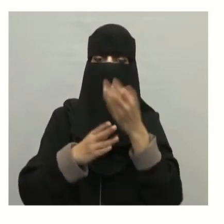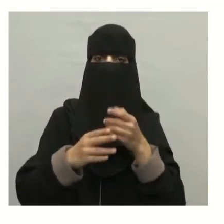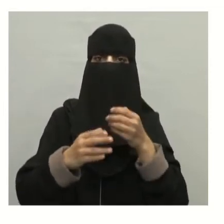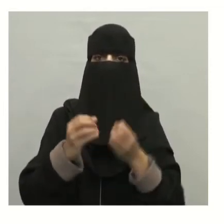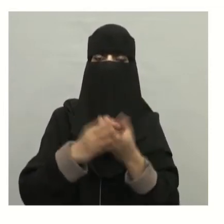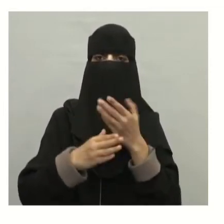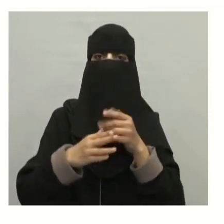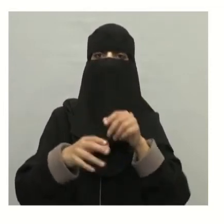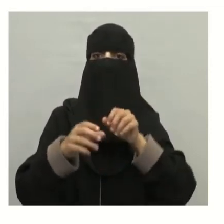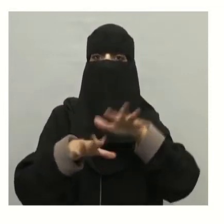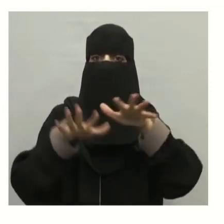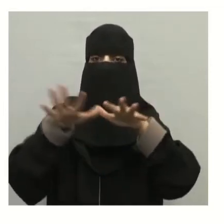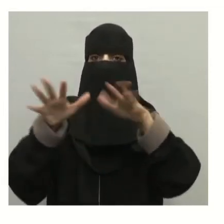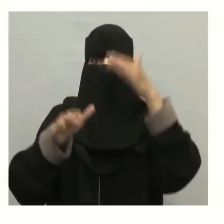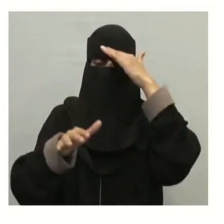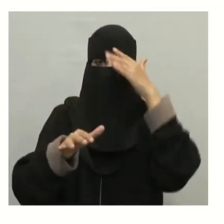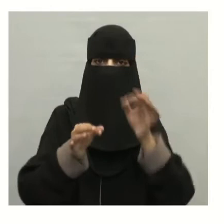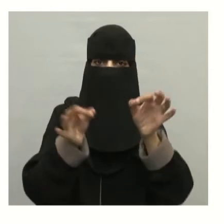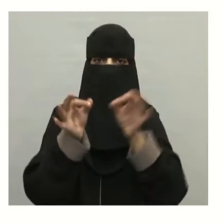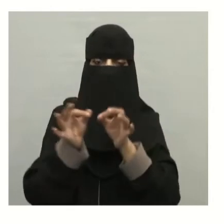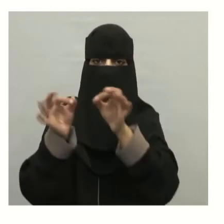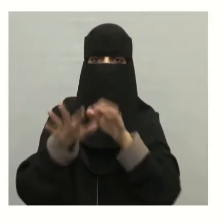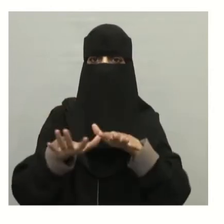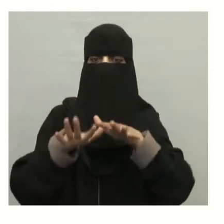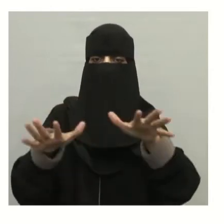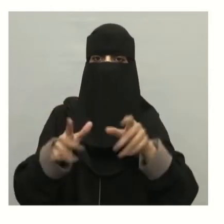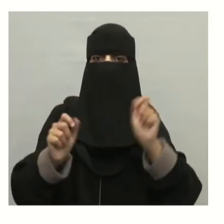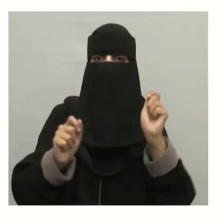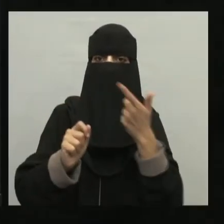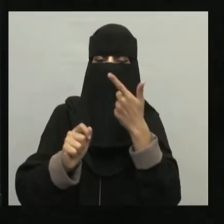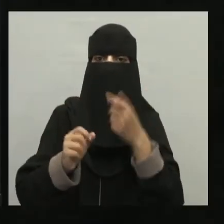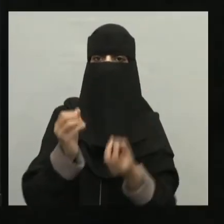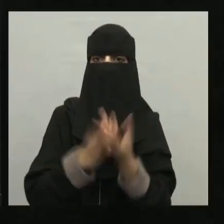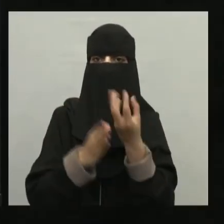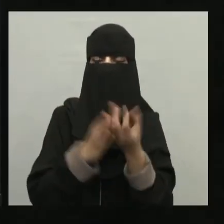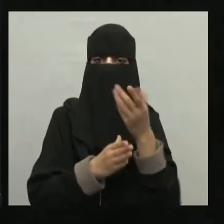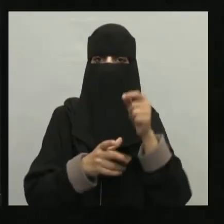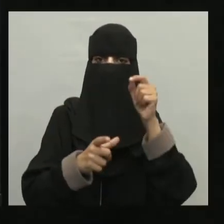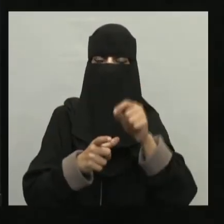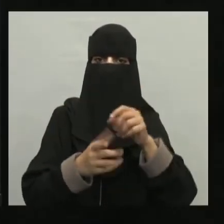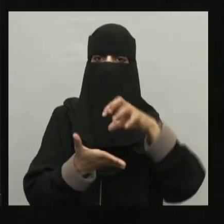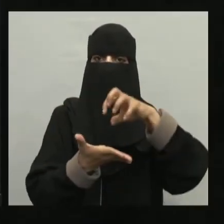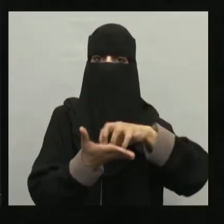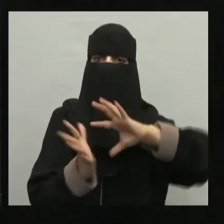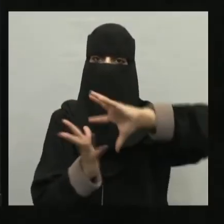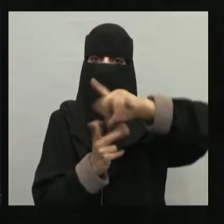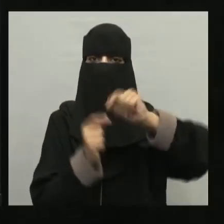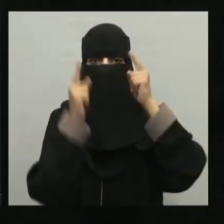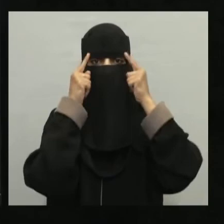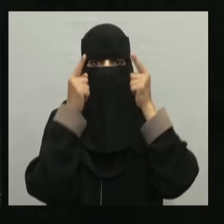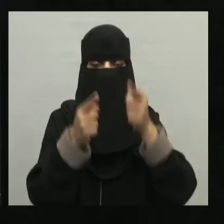نقصد بكلمة وباء هو مرض أو انتشار سريع ومفاجئ في منطقة جغرافية